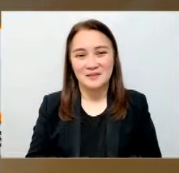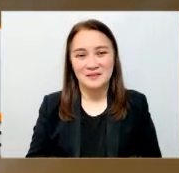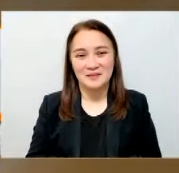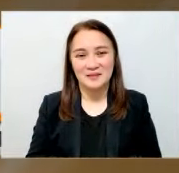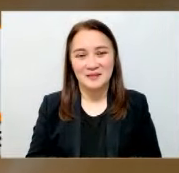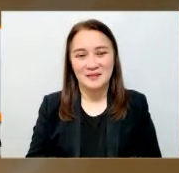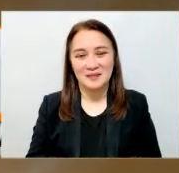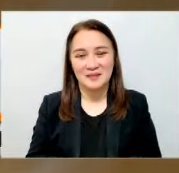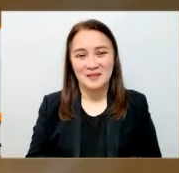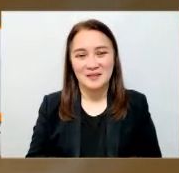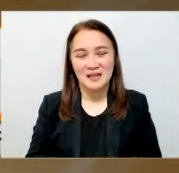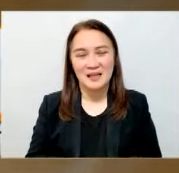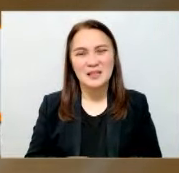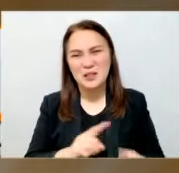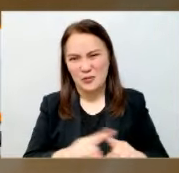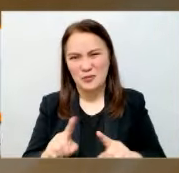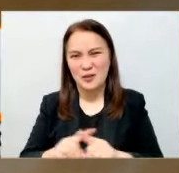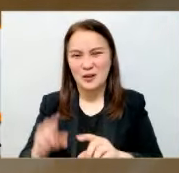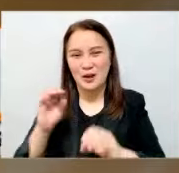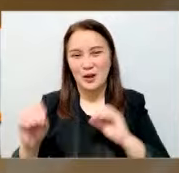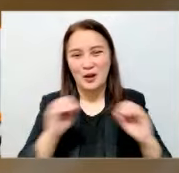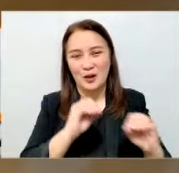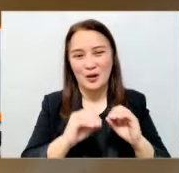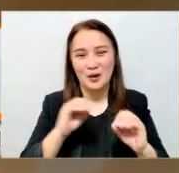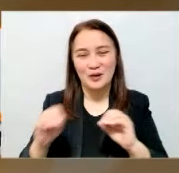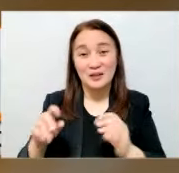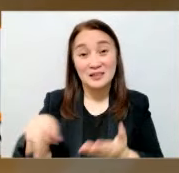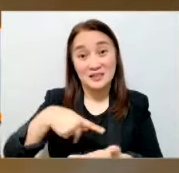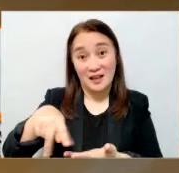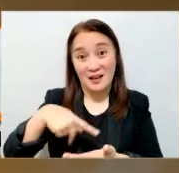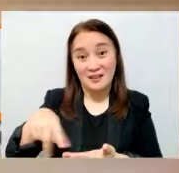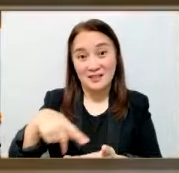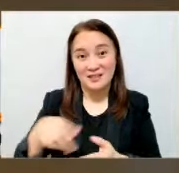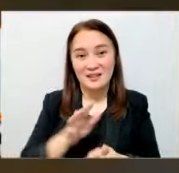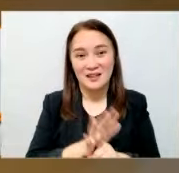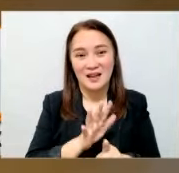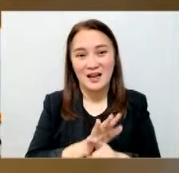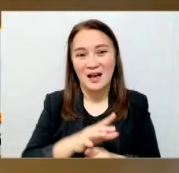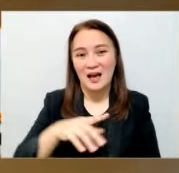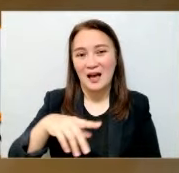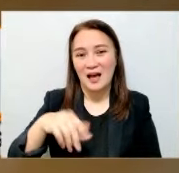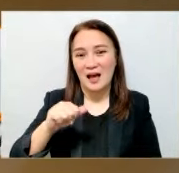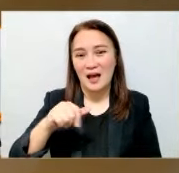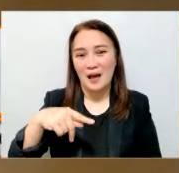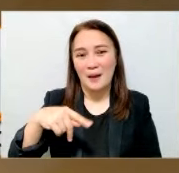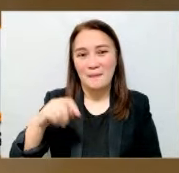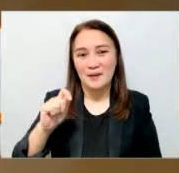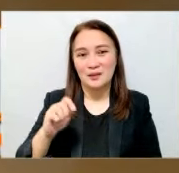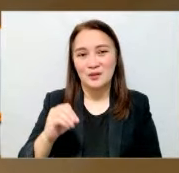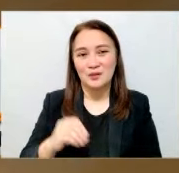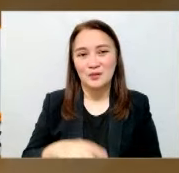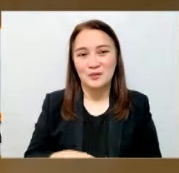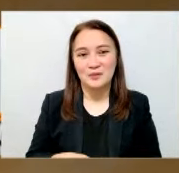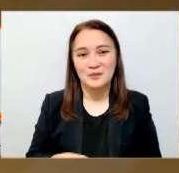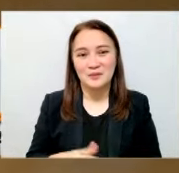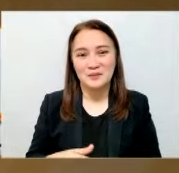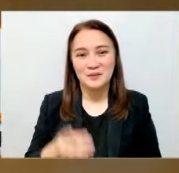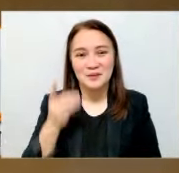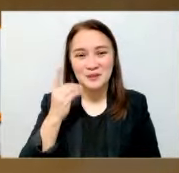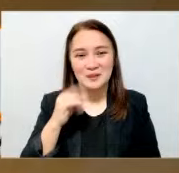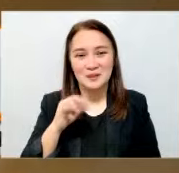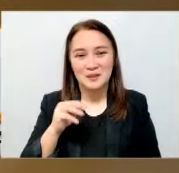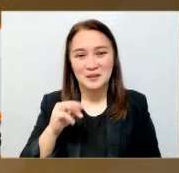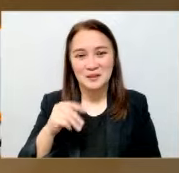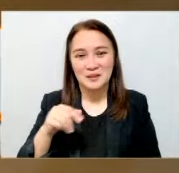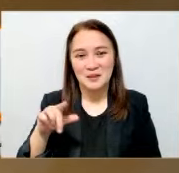Kanya-kanyang entry na ang mga celebrity sa hit na dance craze ngayon na Appetite. Si Good Morning Kapatid host Dimples Romana, literal